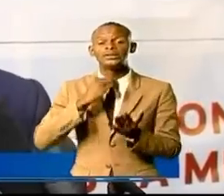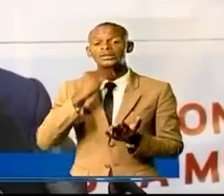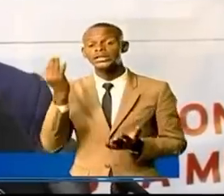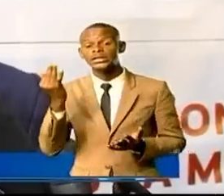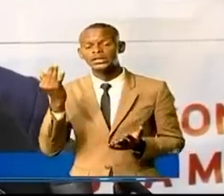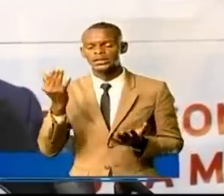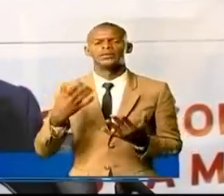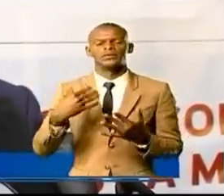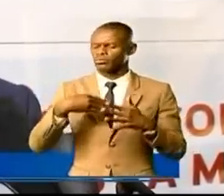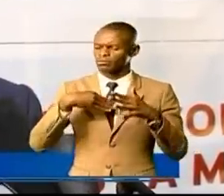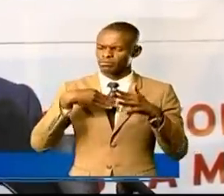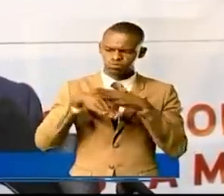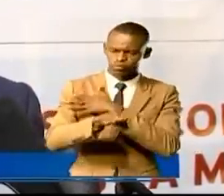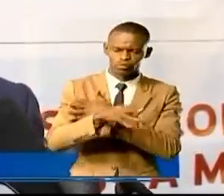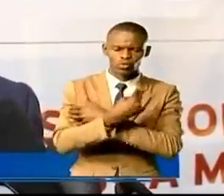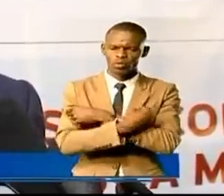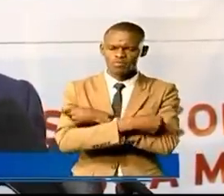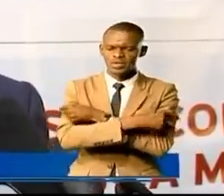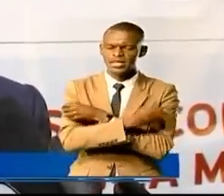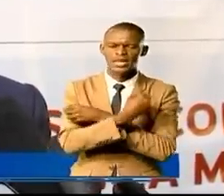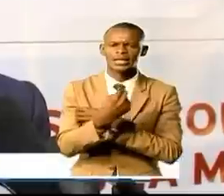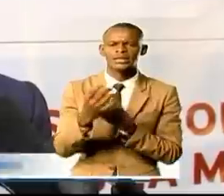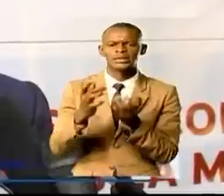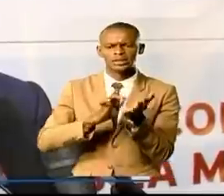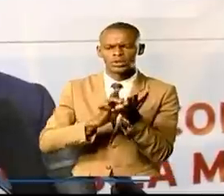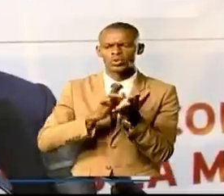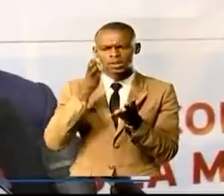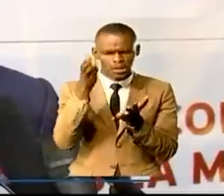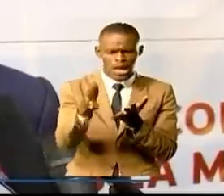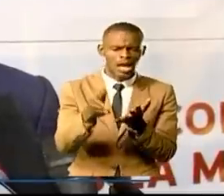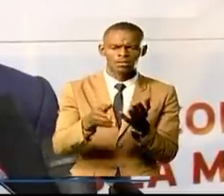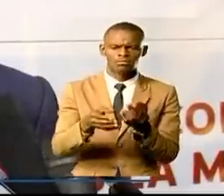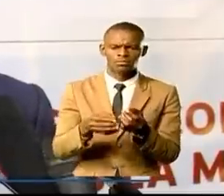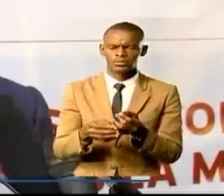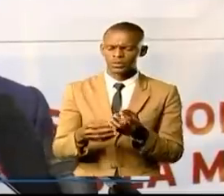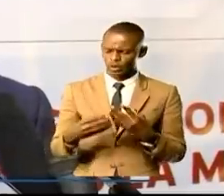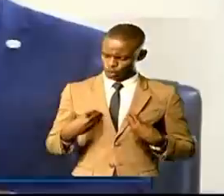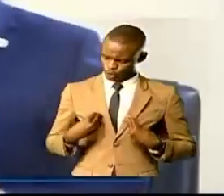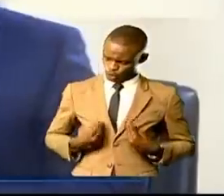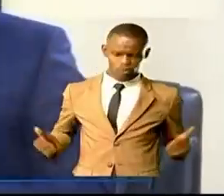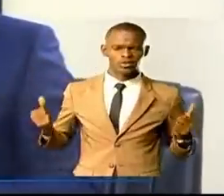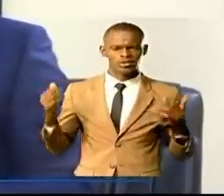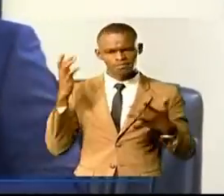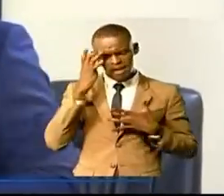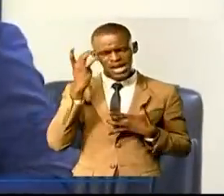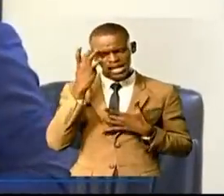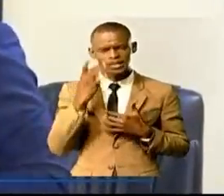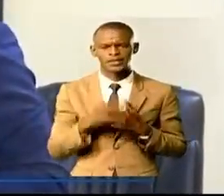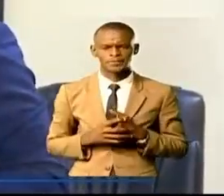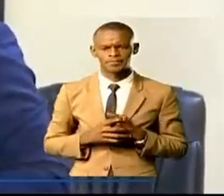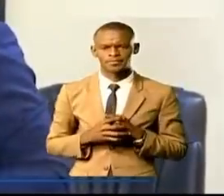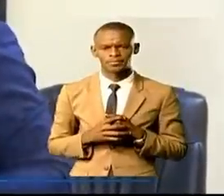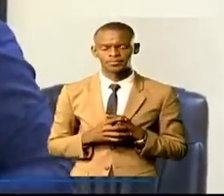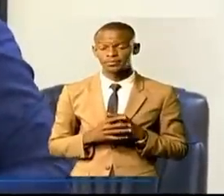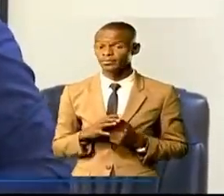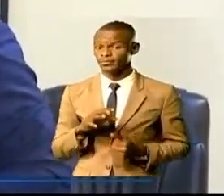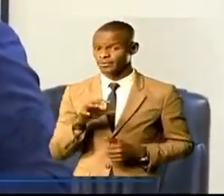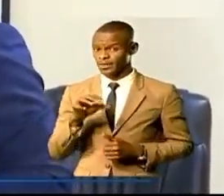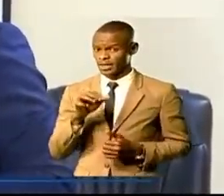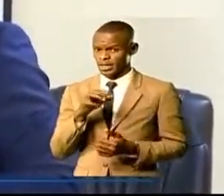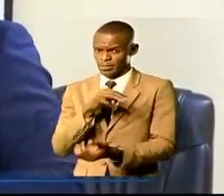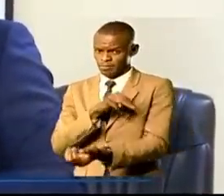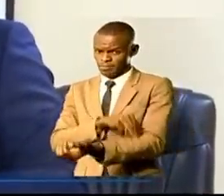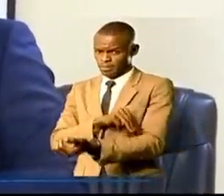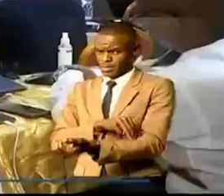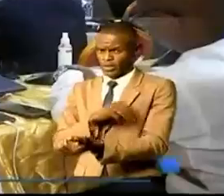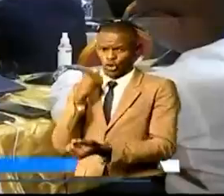d'autres. Et on pense qu'il y a encore des choses à faire, on peut mieux faire. Le docteur Michel Mouvou, dit conseiller principal